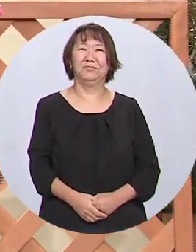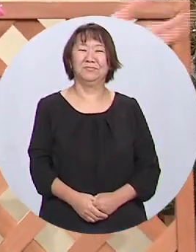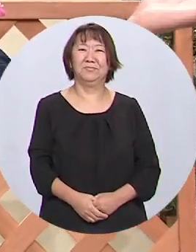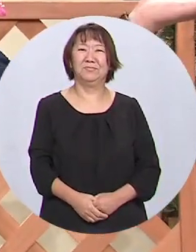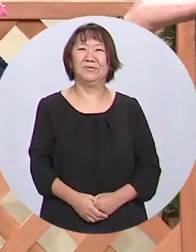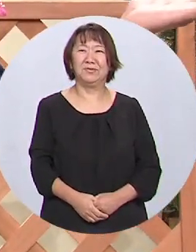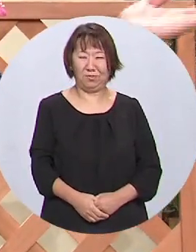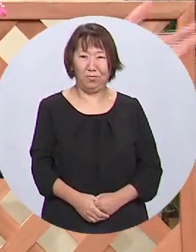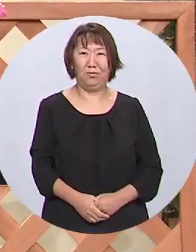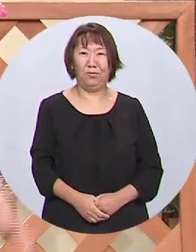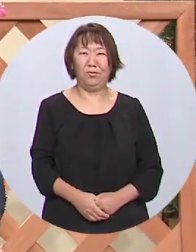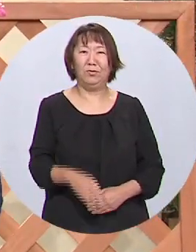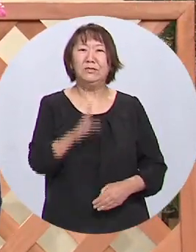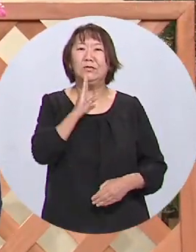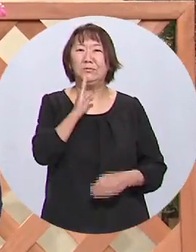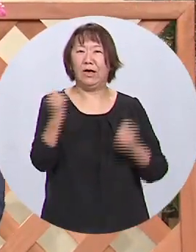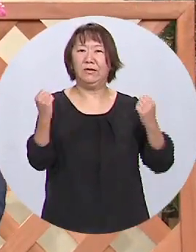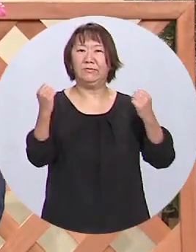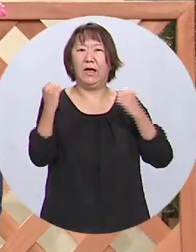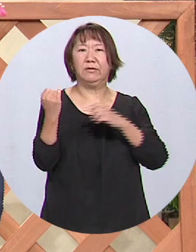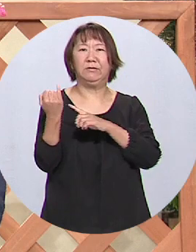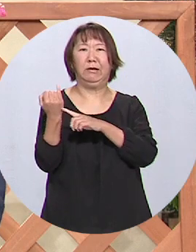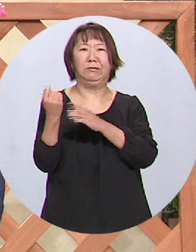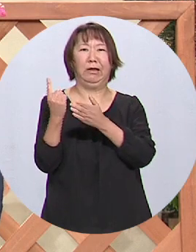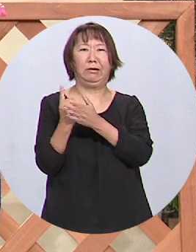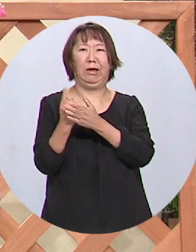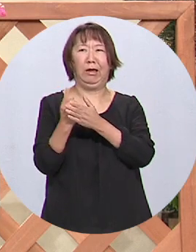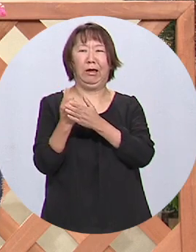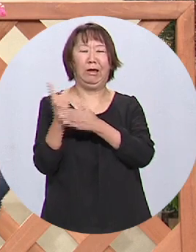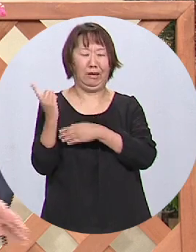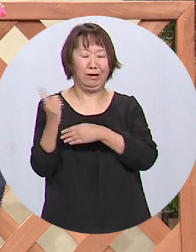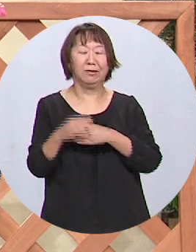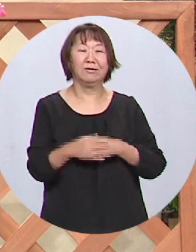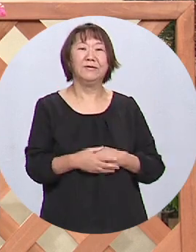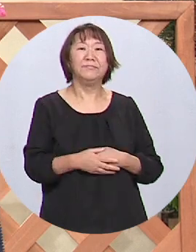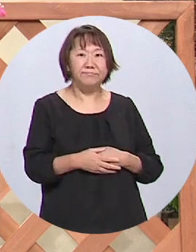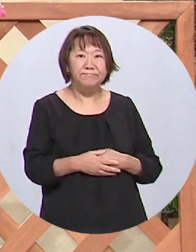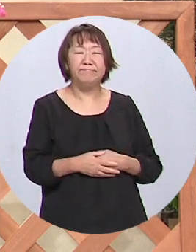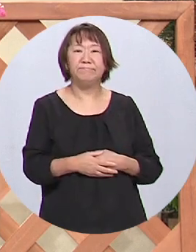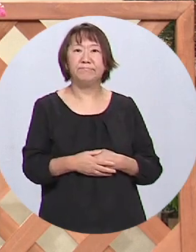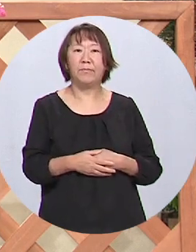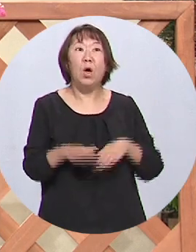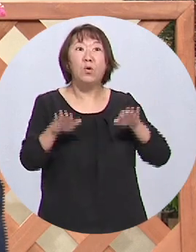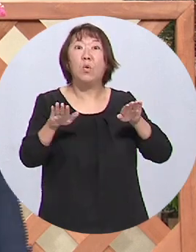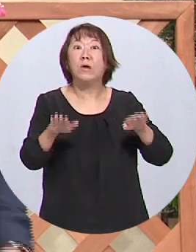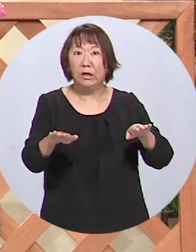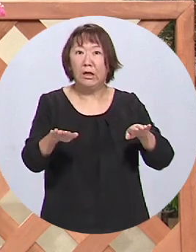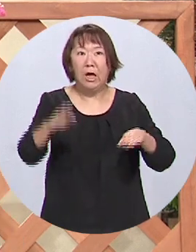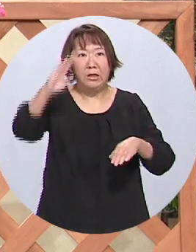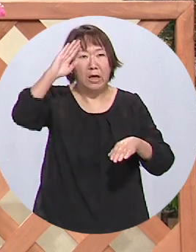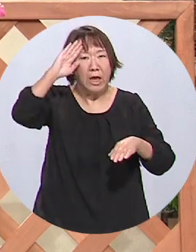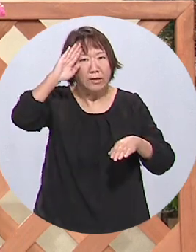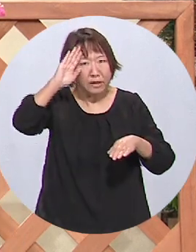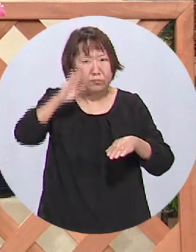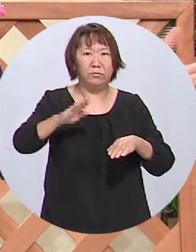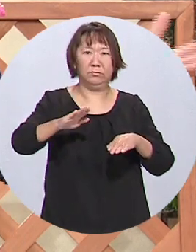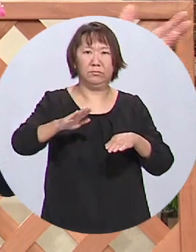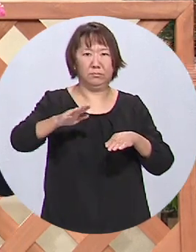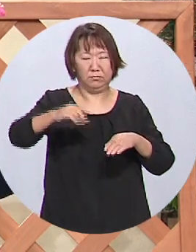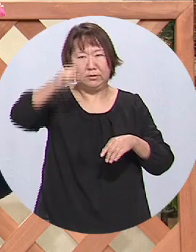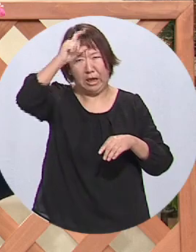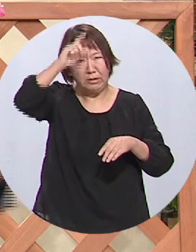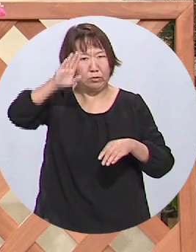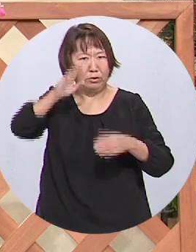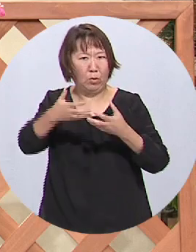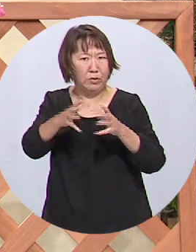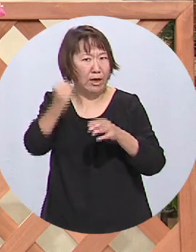か。 佐伯さんだけ実はねなんか個性出してましたけど、うん、はい、いやでもね、今回警察機動隊ということで、じゃあ皆さんちょっ